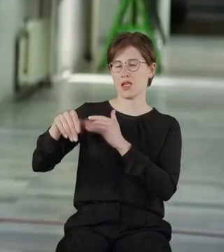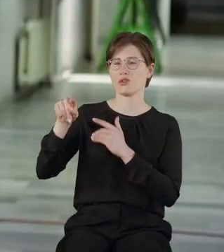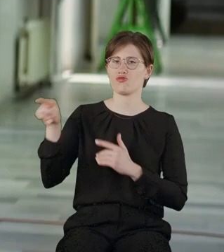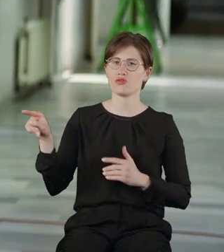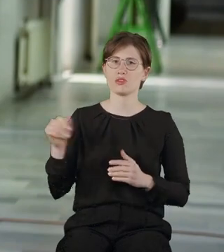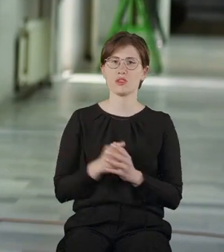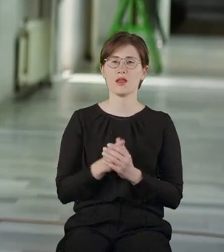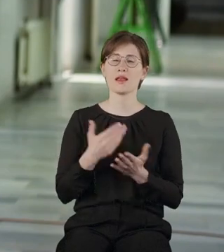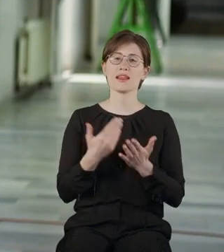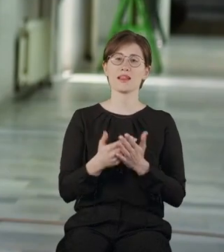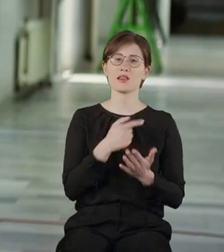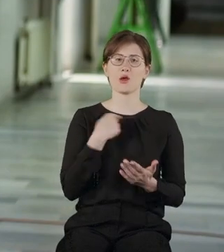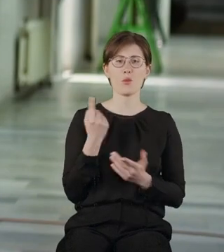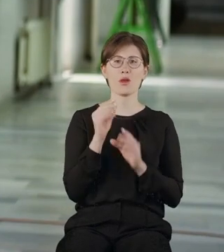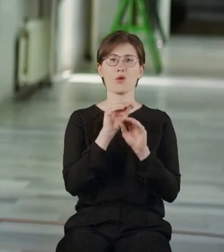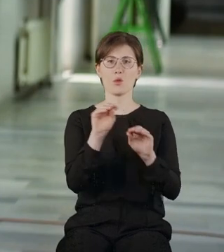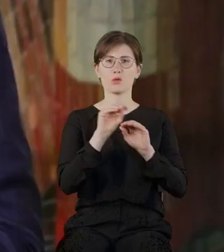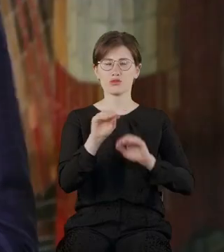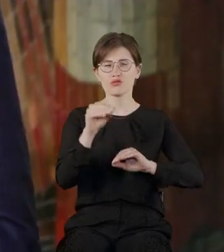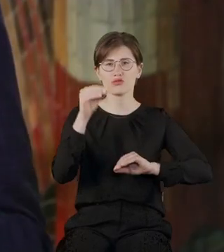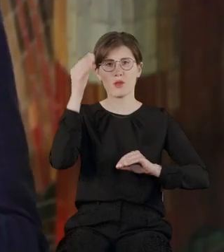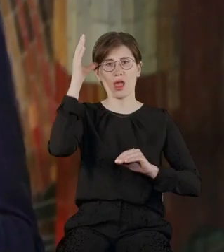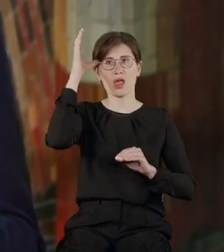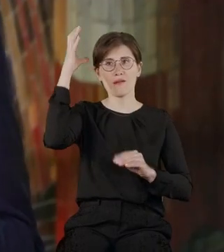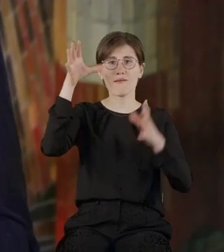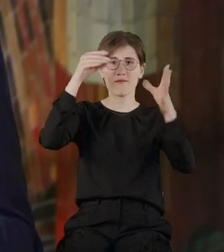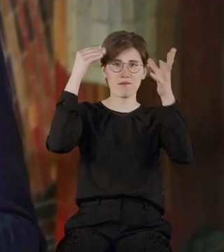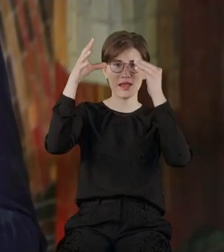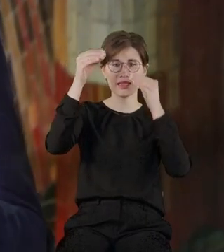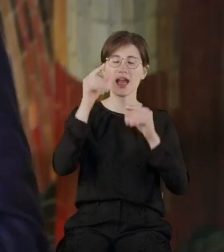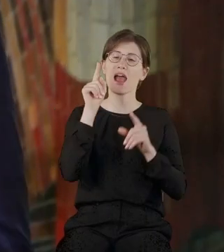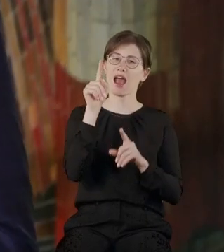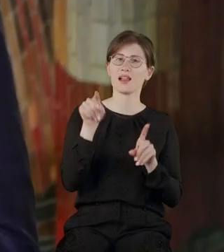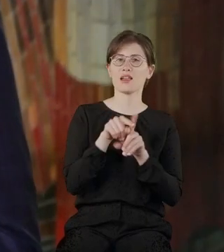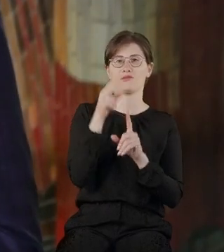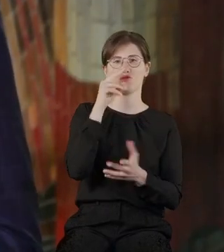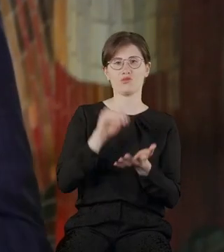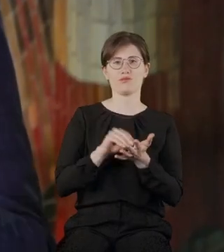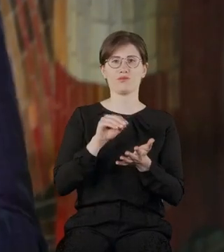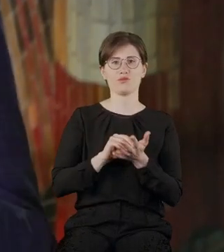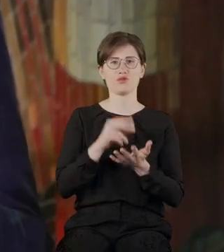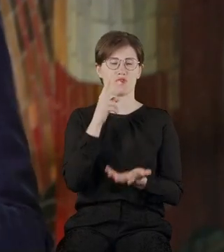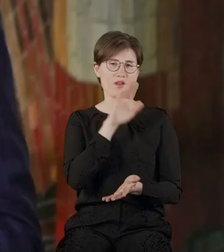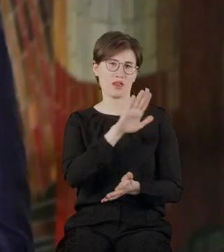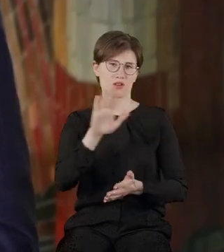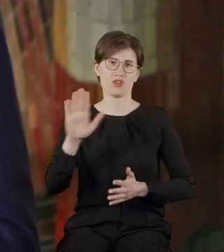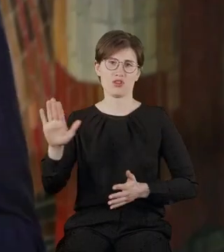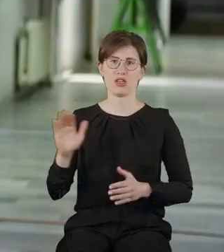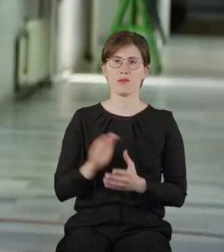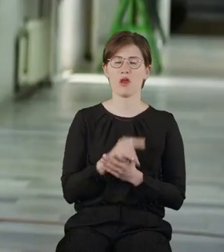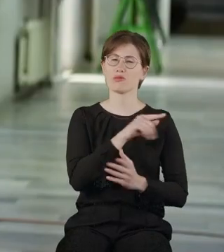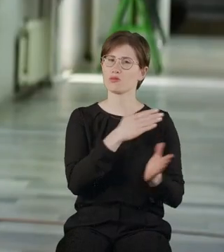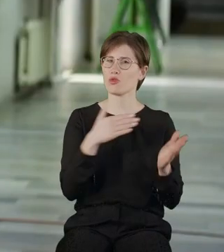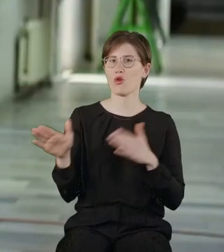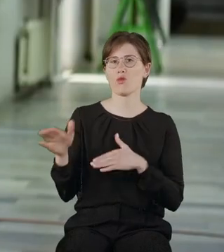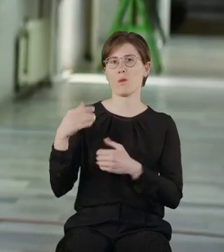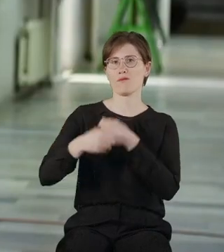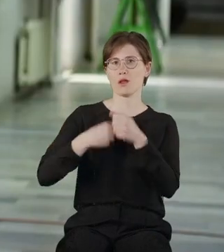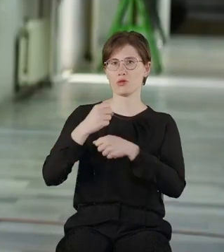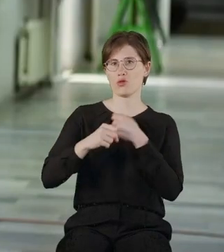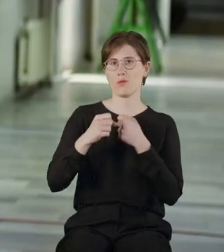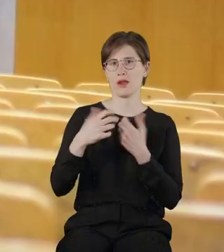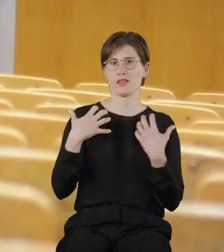tym kształcimy nie tylko wybitnych specjalistów, ale także dobrych praktyków przygotowanych do pracy na